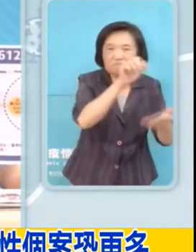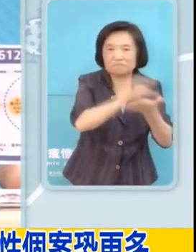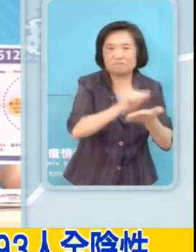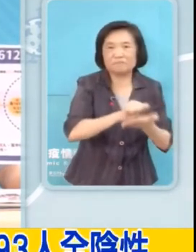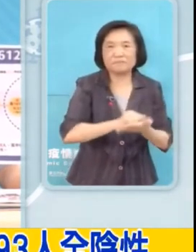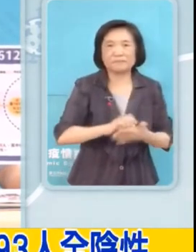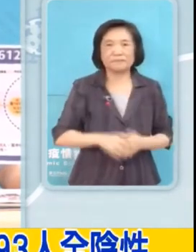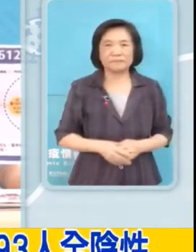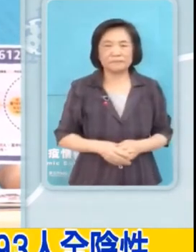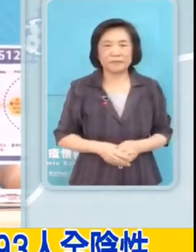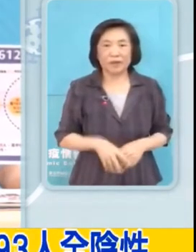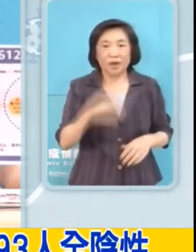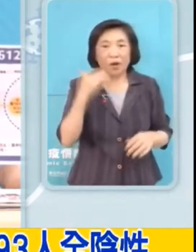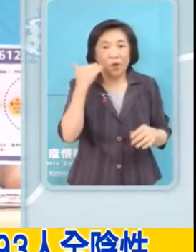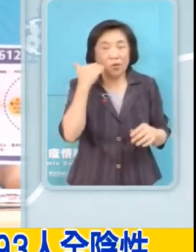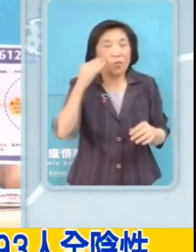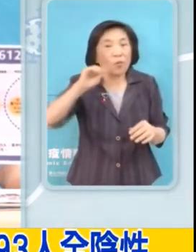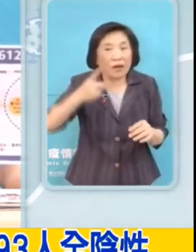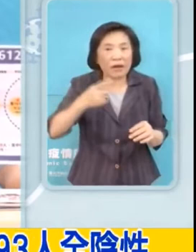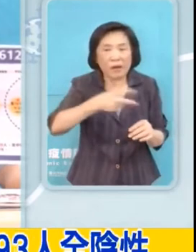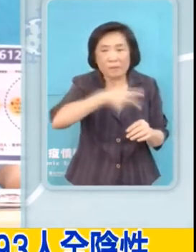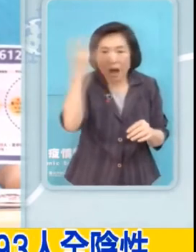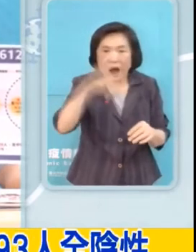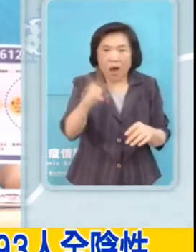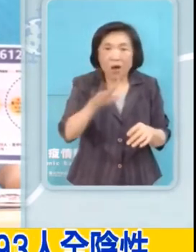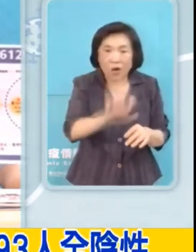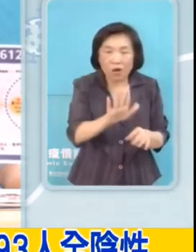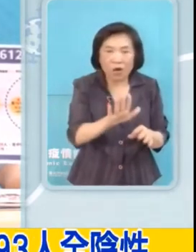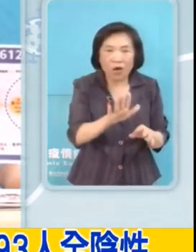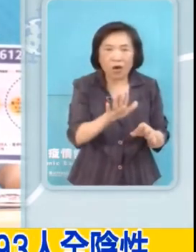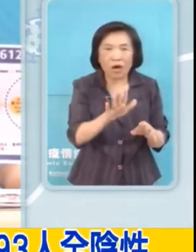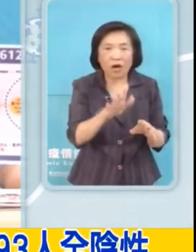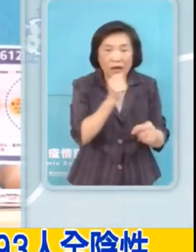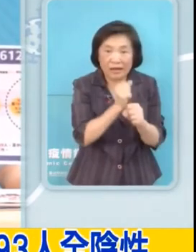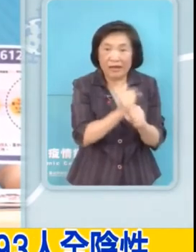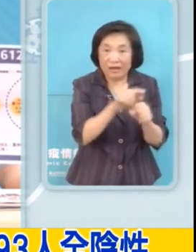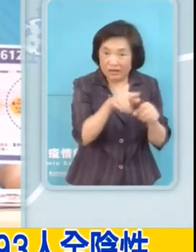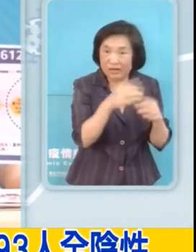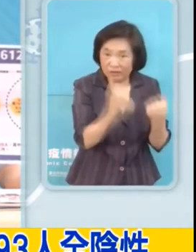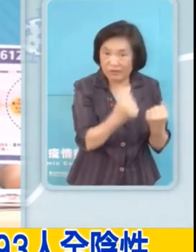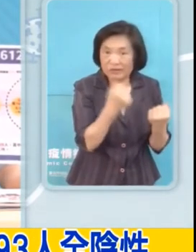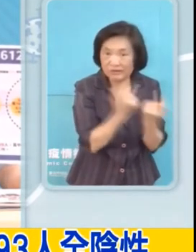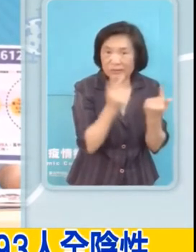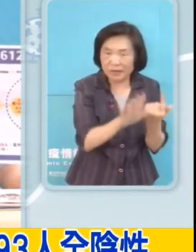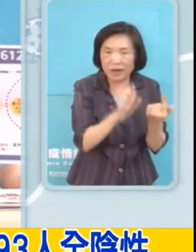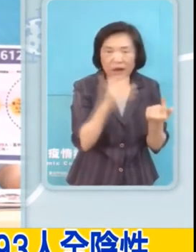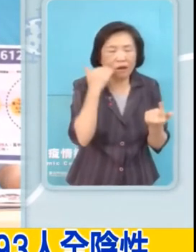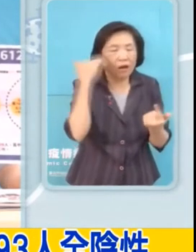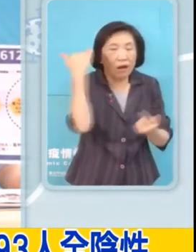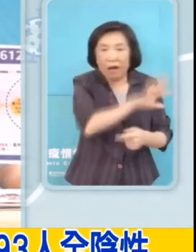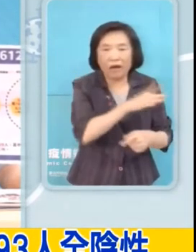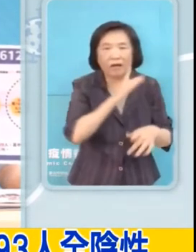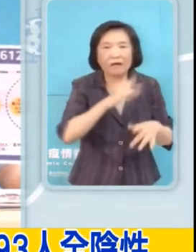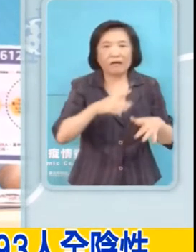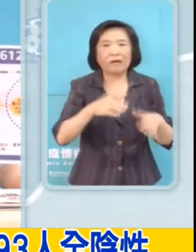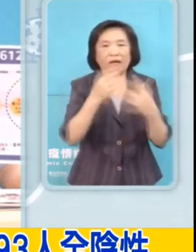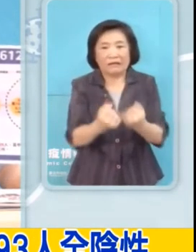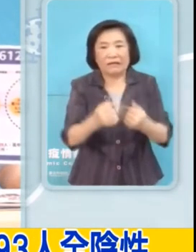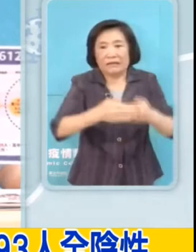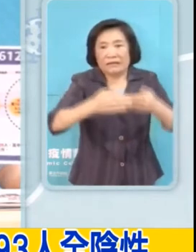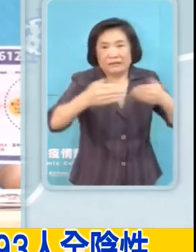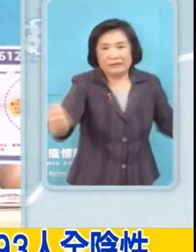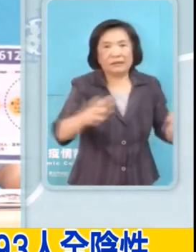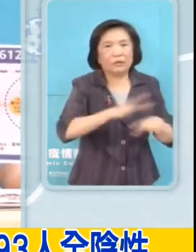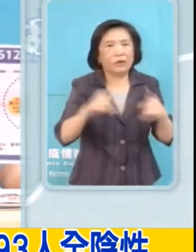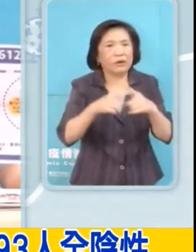以这个如果是有的话，你知道吗？大概一瞬间，你知道吗？恐怕我们居家隔离人数就少几